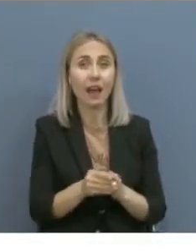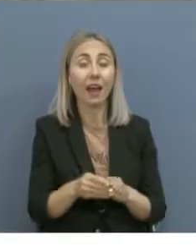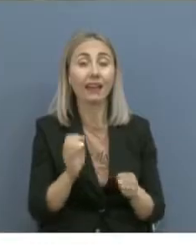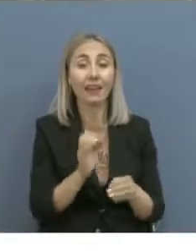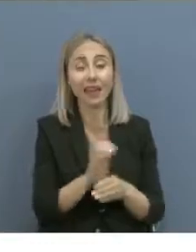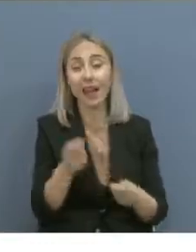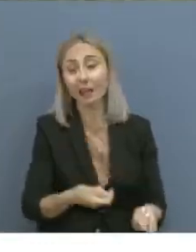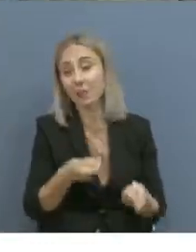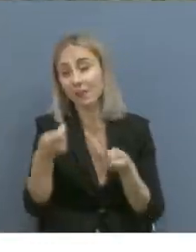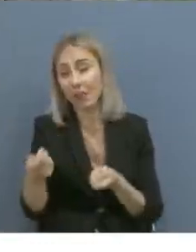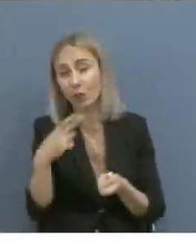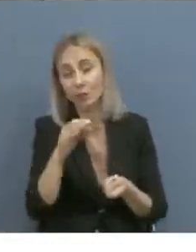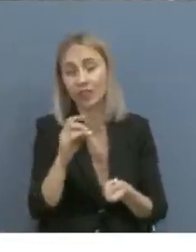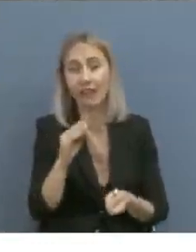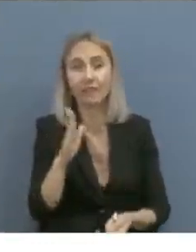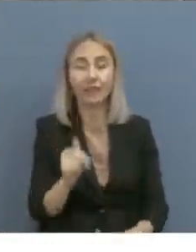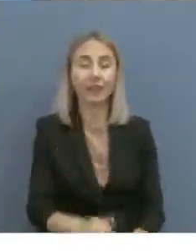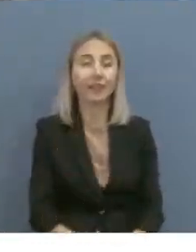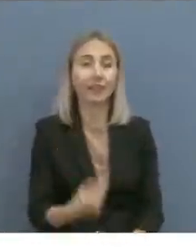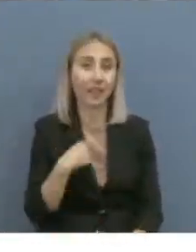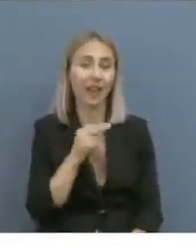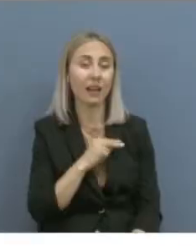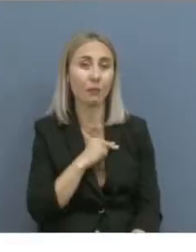айналысады. Работал механиком дорожной системы.